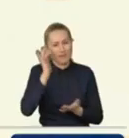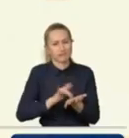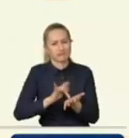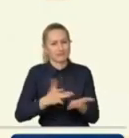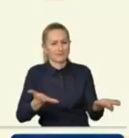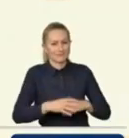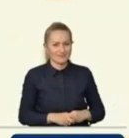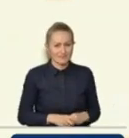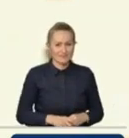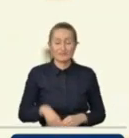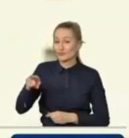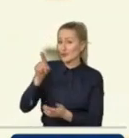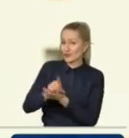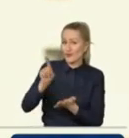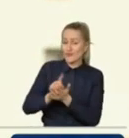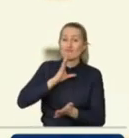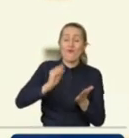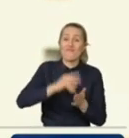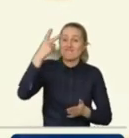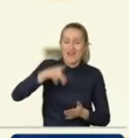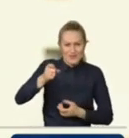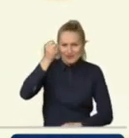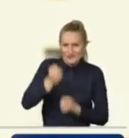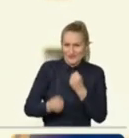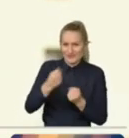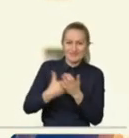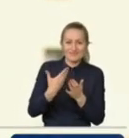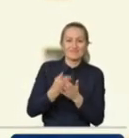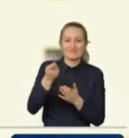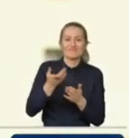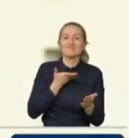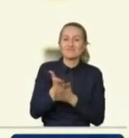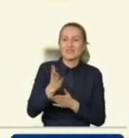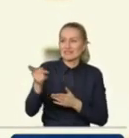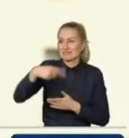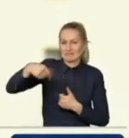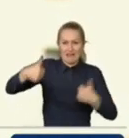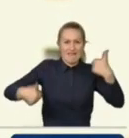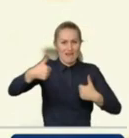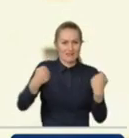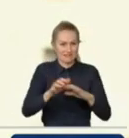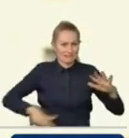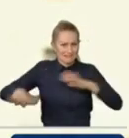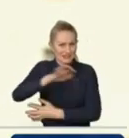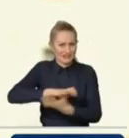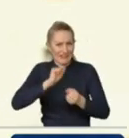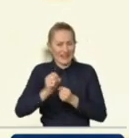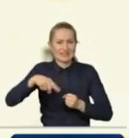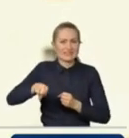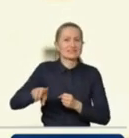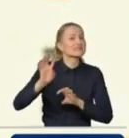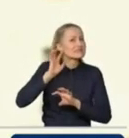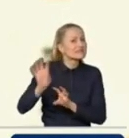Taki sukces jest bardzo trudno powtórzyć ze względu na panującą konkurencję, jaka w świecie jest, gdzie stacje są